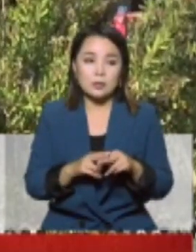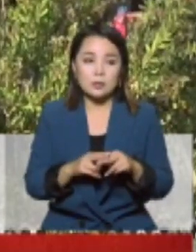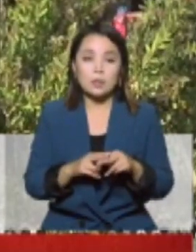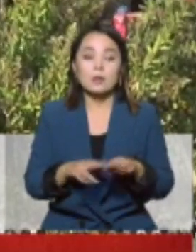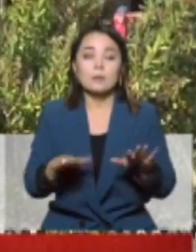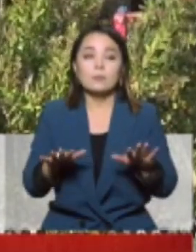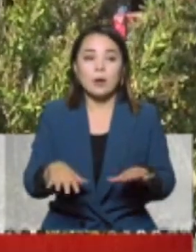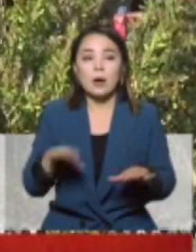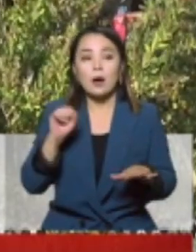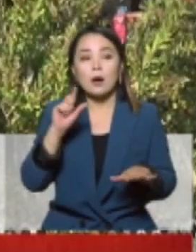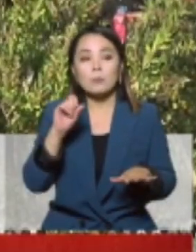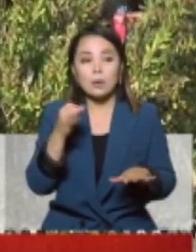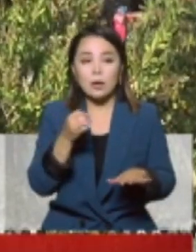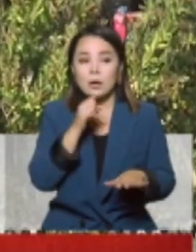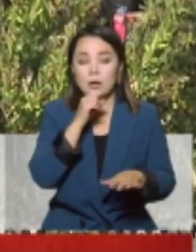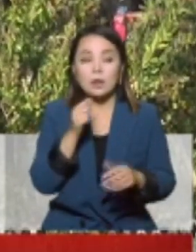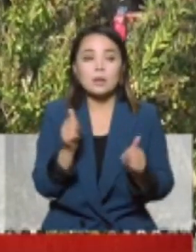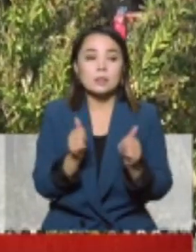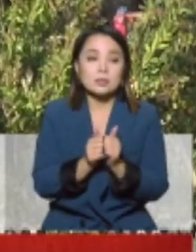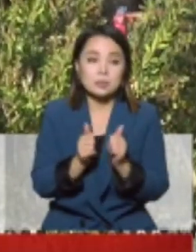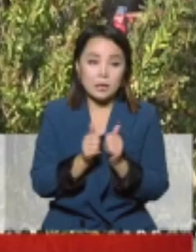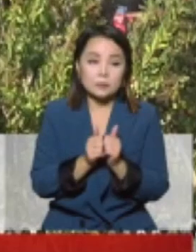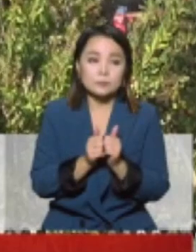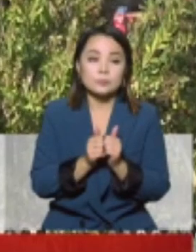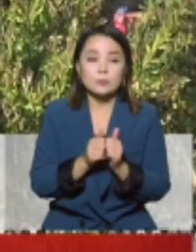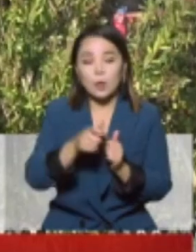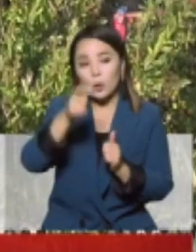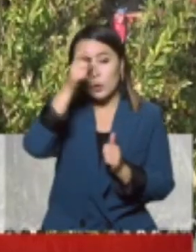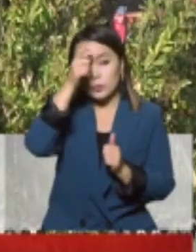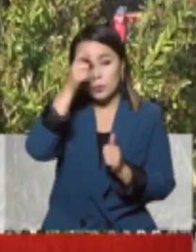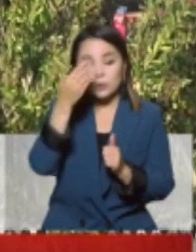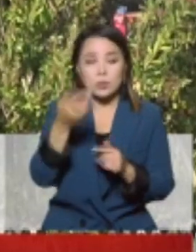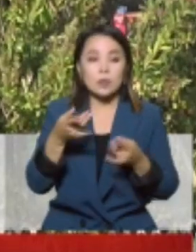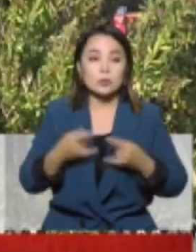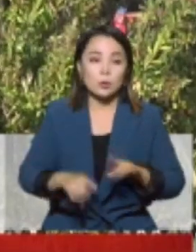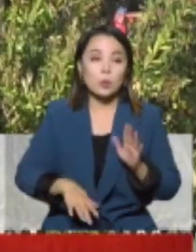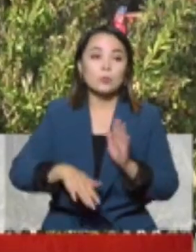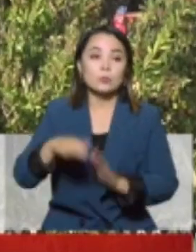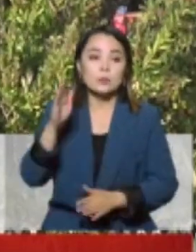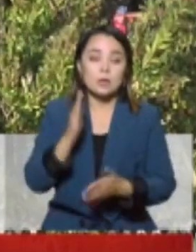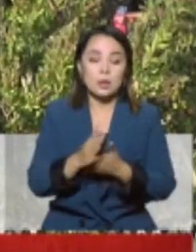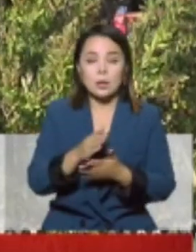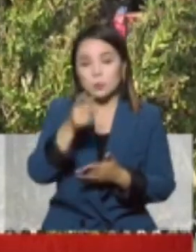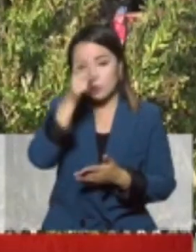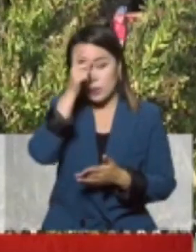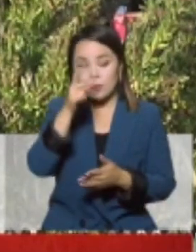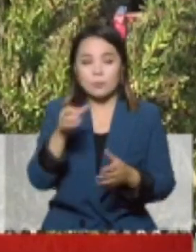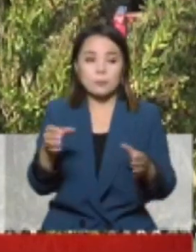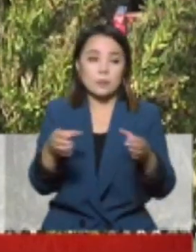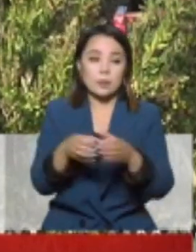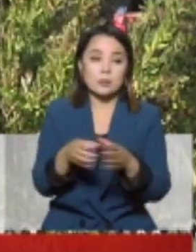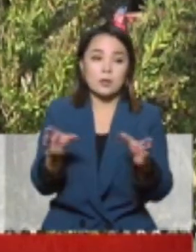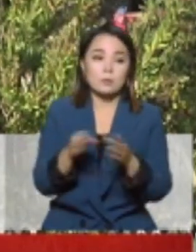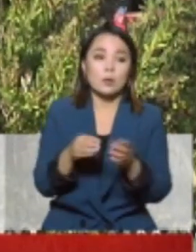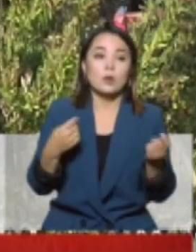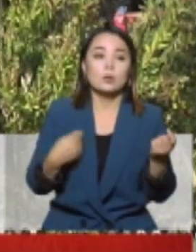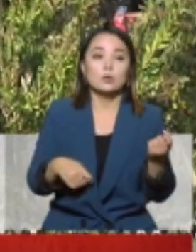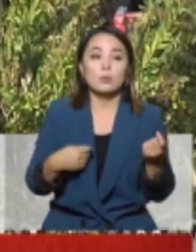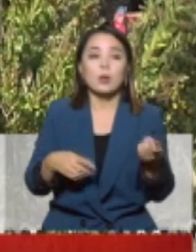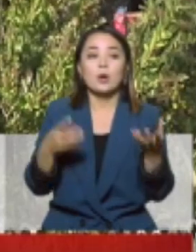buna yerde Abay atamızın kasında Türkiye'de tuğ ösken Kazak baladaları, Türk baladaları birge bir Dombora